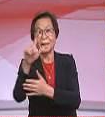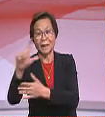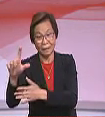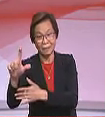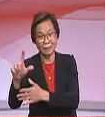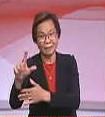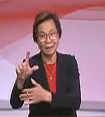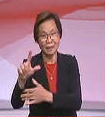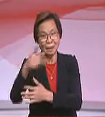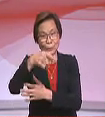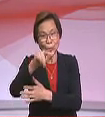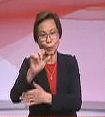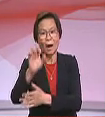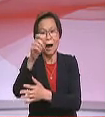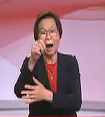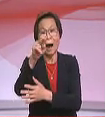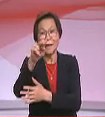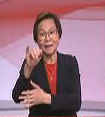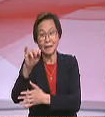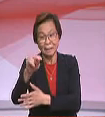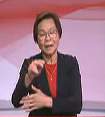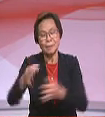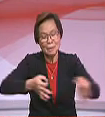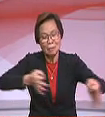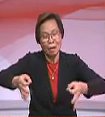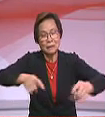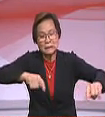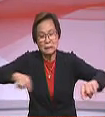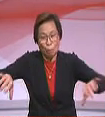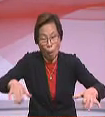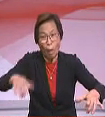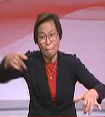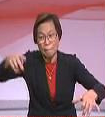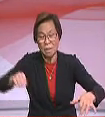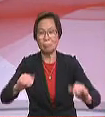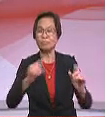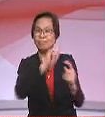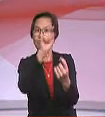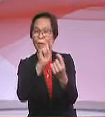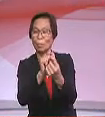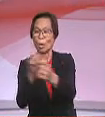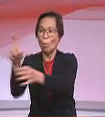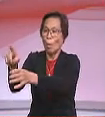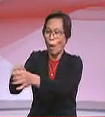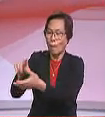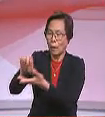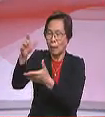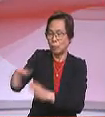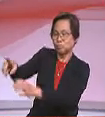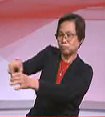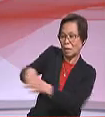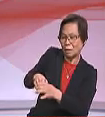Dr. Aimi Zulhazmi Abdul Rashid menjelaskan tindakan berkenaan dilihat tepat dan membantu menarik minat para pelabur